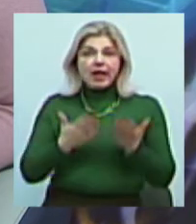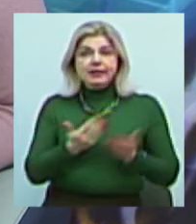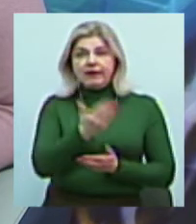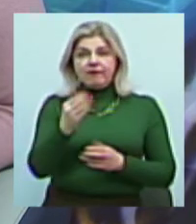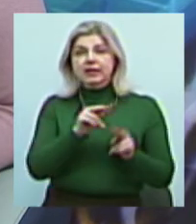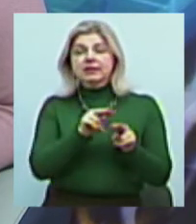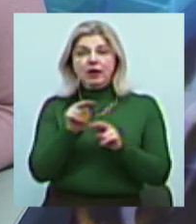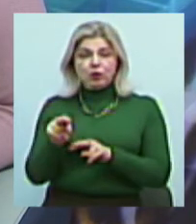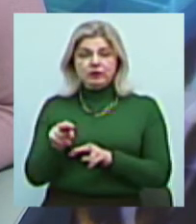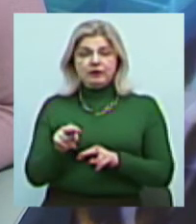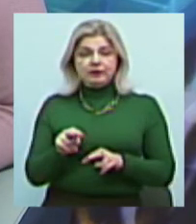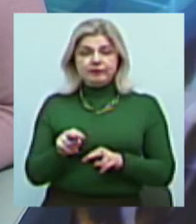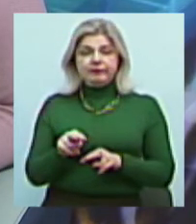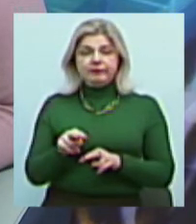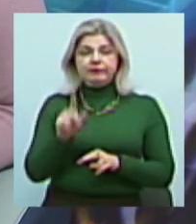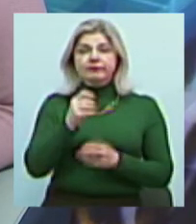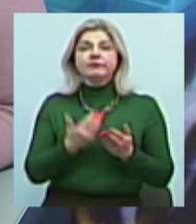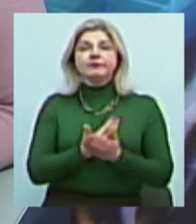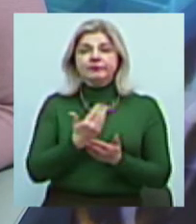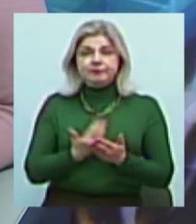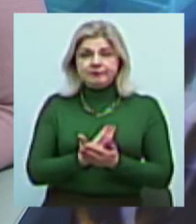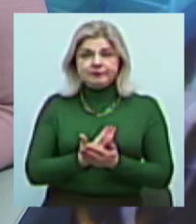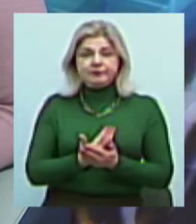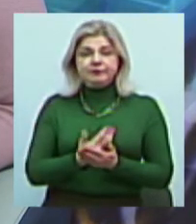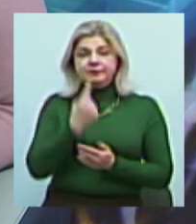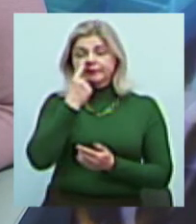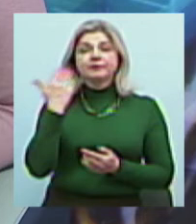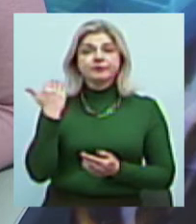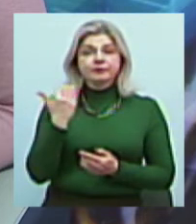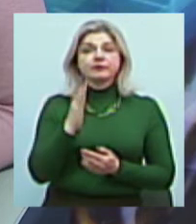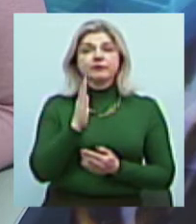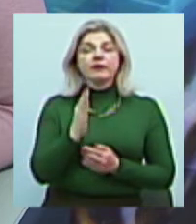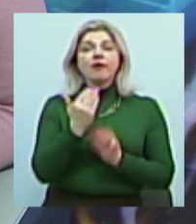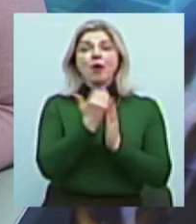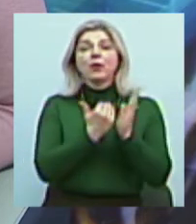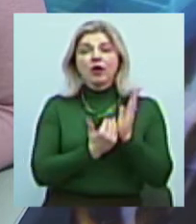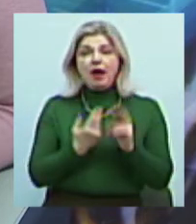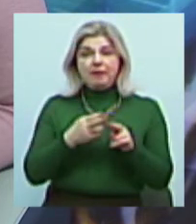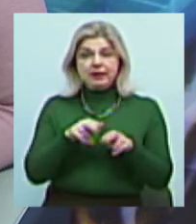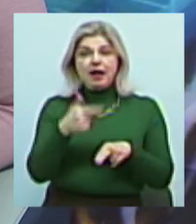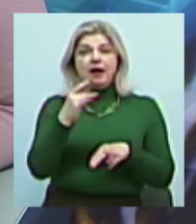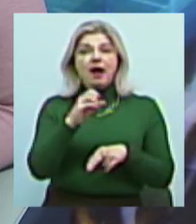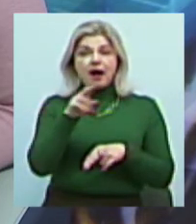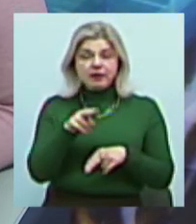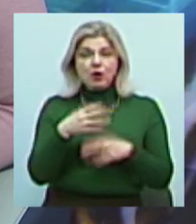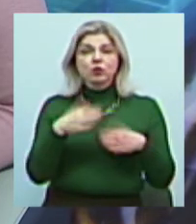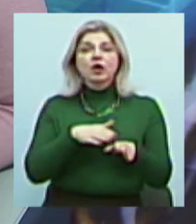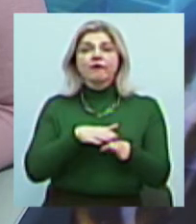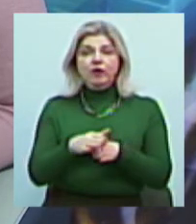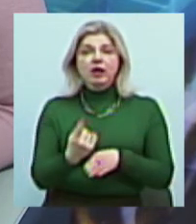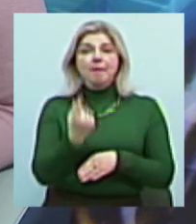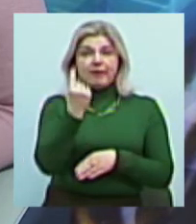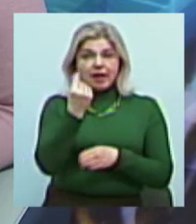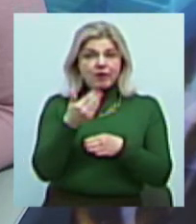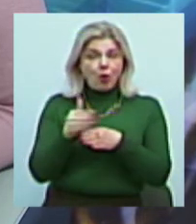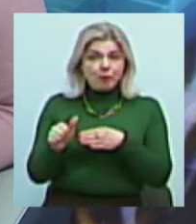да, звичайно, слідкуєте за новинами, то нещодавно в рамках даного гранту у нас вже реалізований перший компонент.